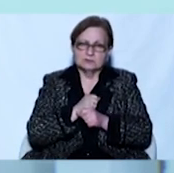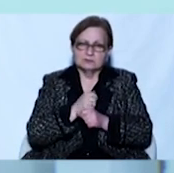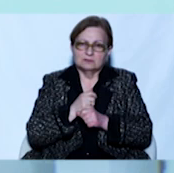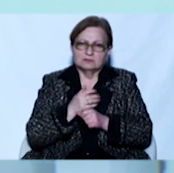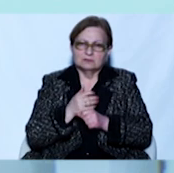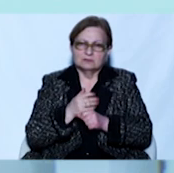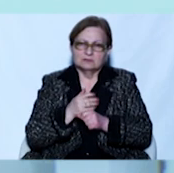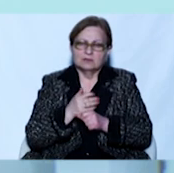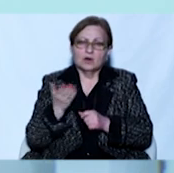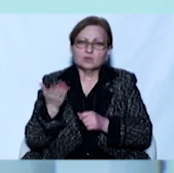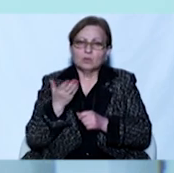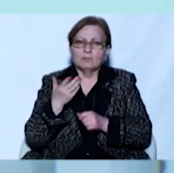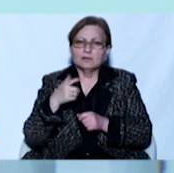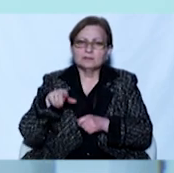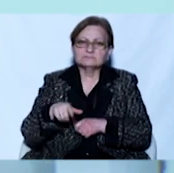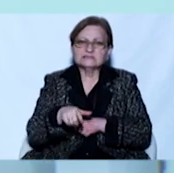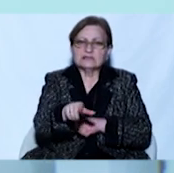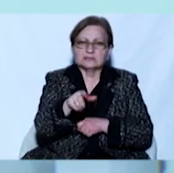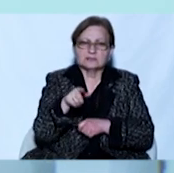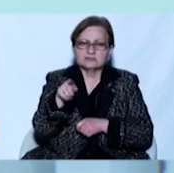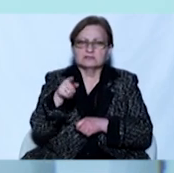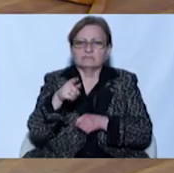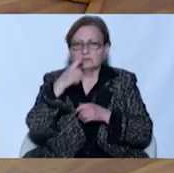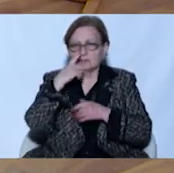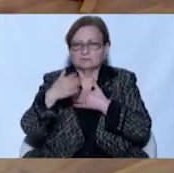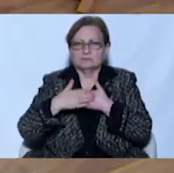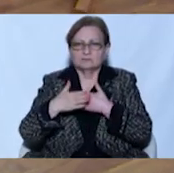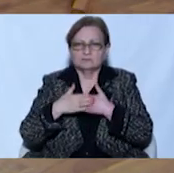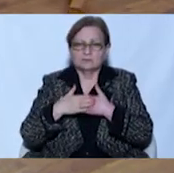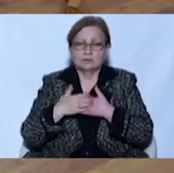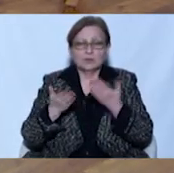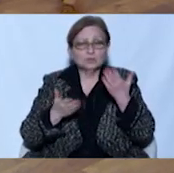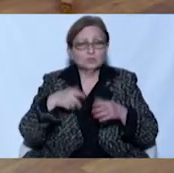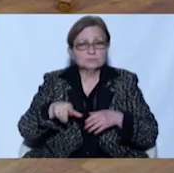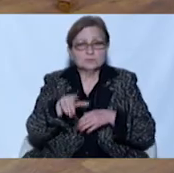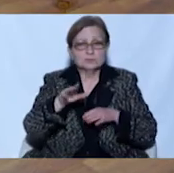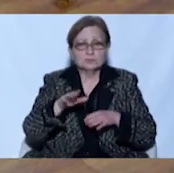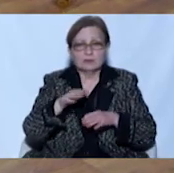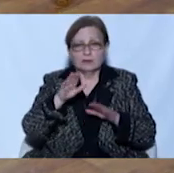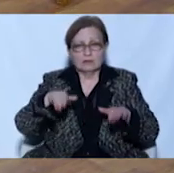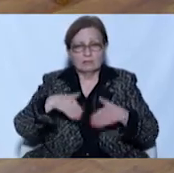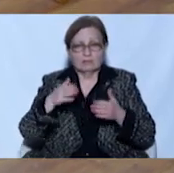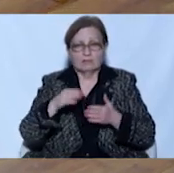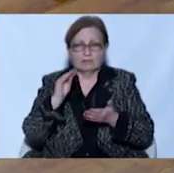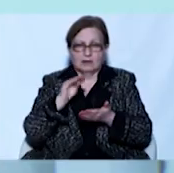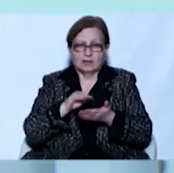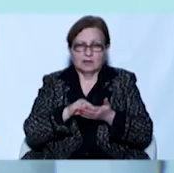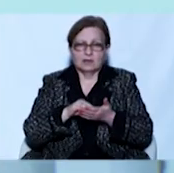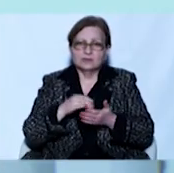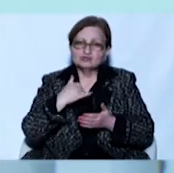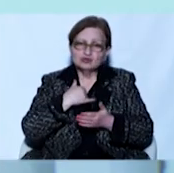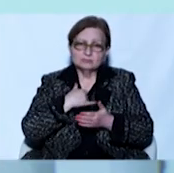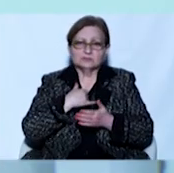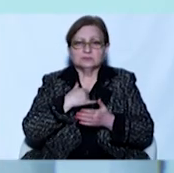რომელი მდინარეა თქვენთან ახლოს? თუ მდინარე არ არის, შეგიძლიათ ჩაწეროთ: ჩემთან